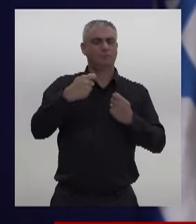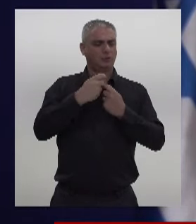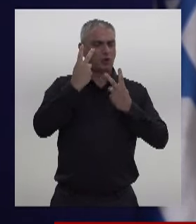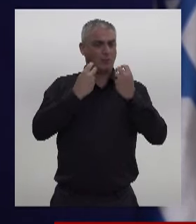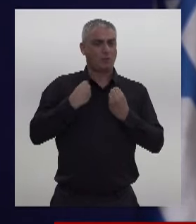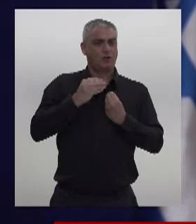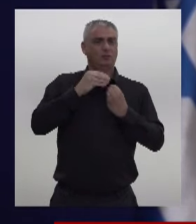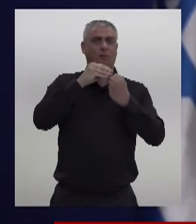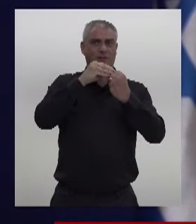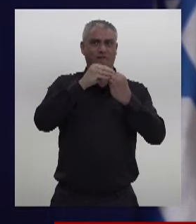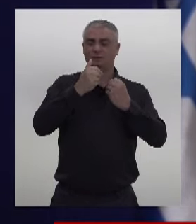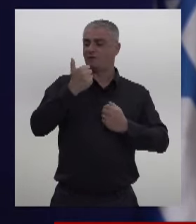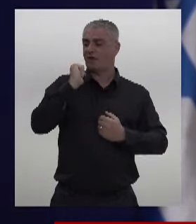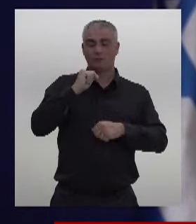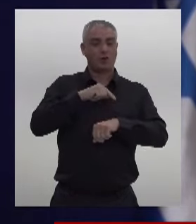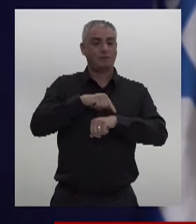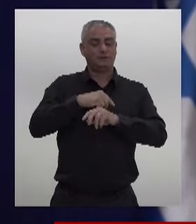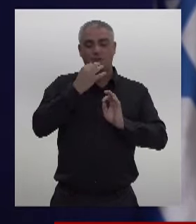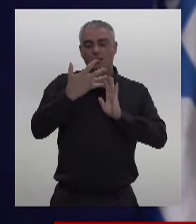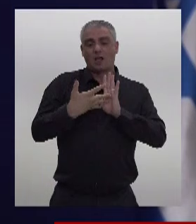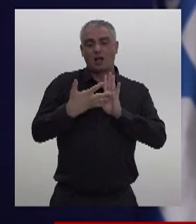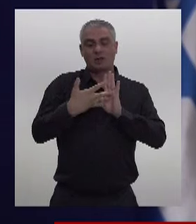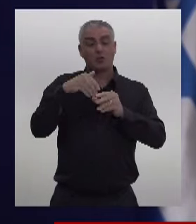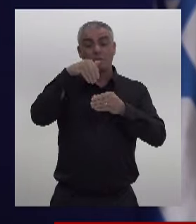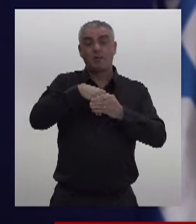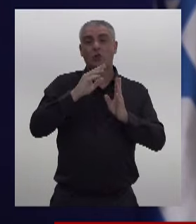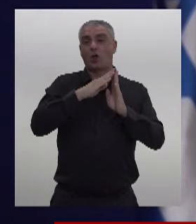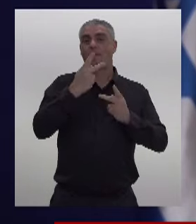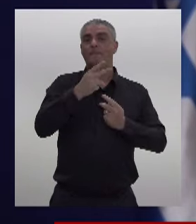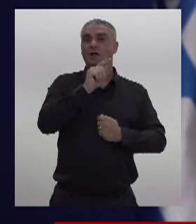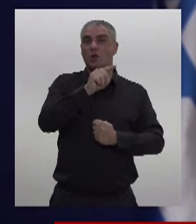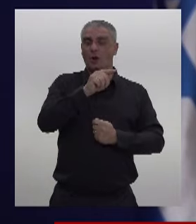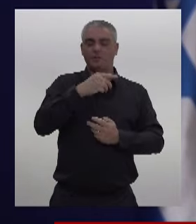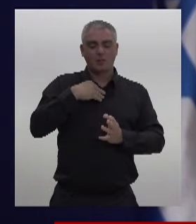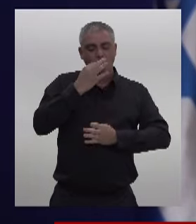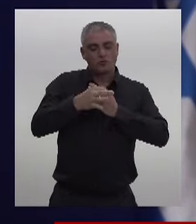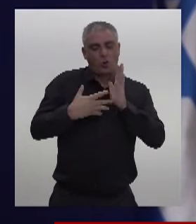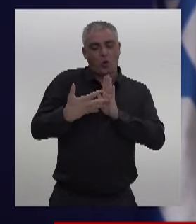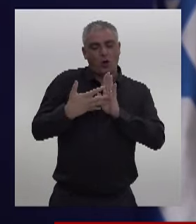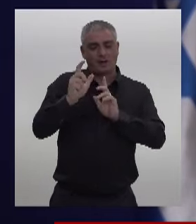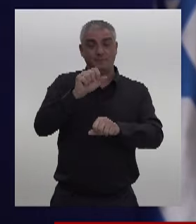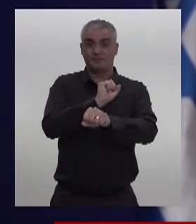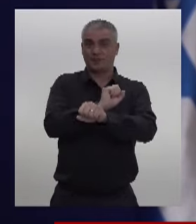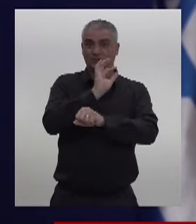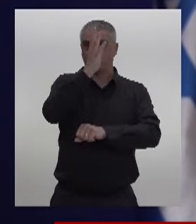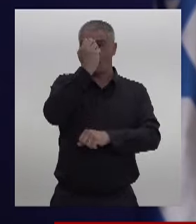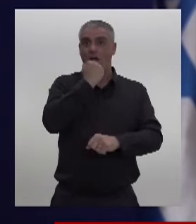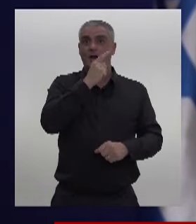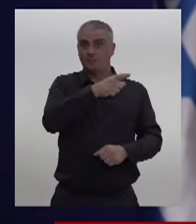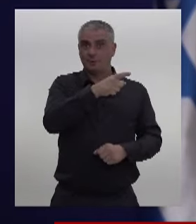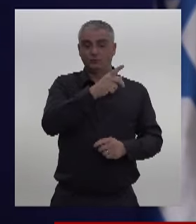שמתווסף אתמול במהלך חקירות בתוך בית החולים אנחנו חוקרים הציר של החמאס